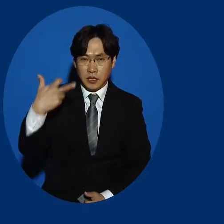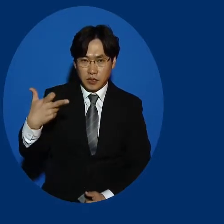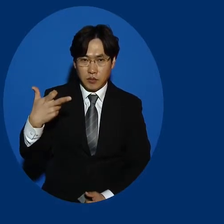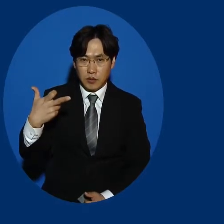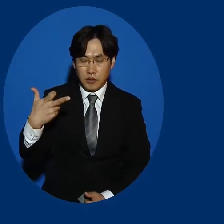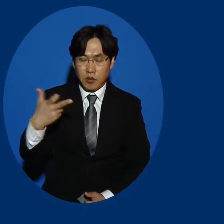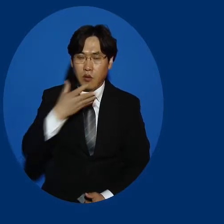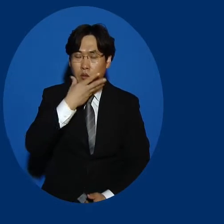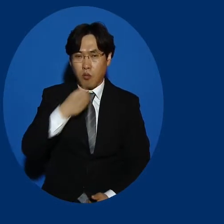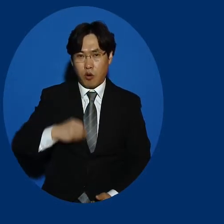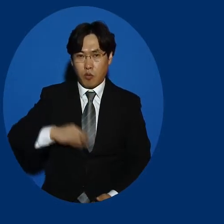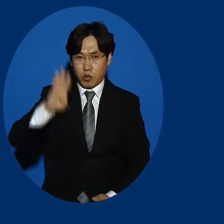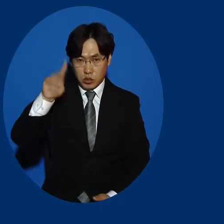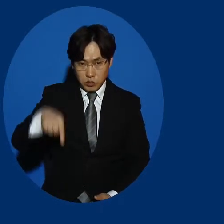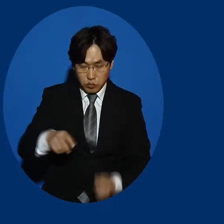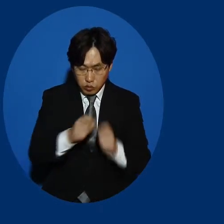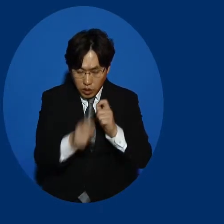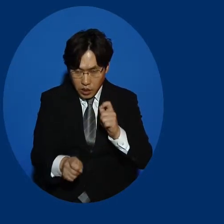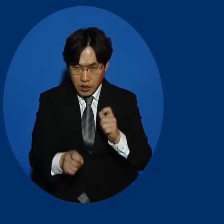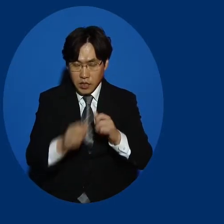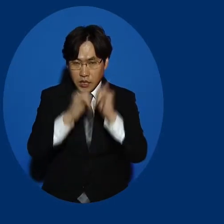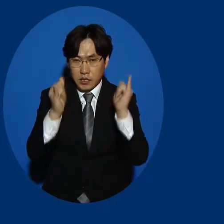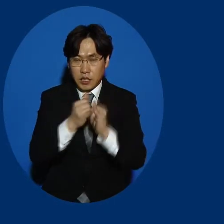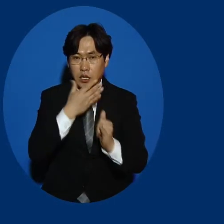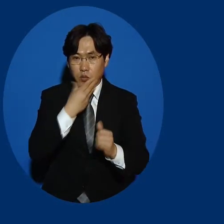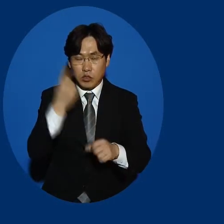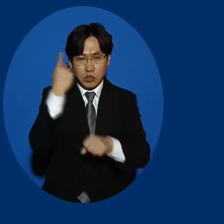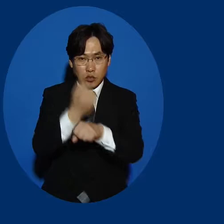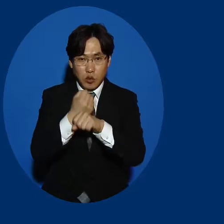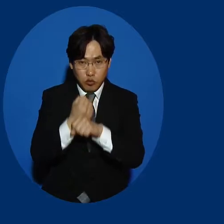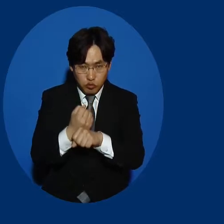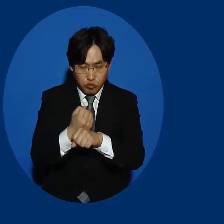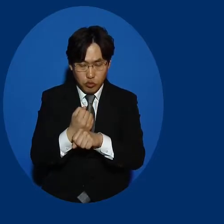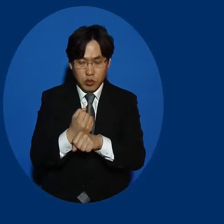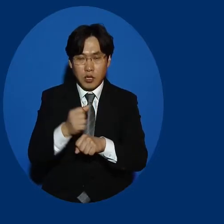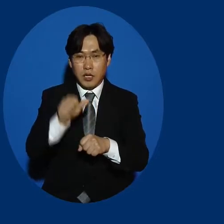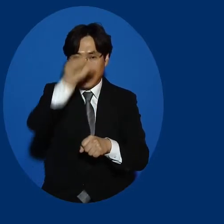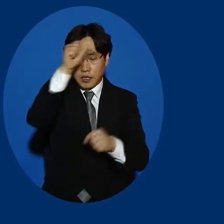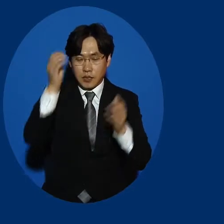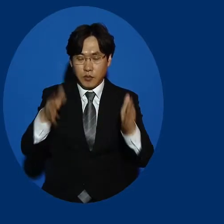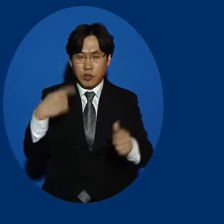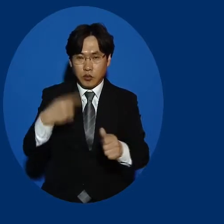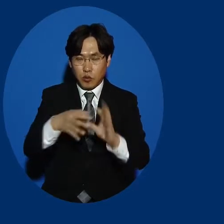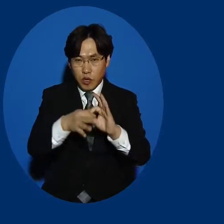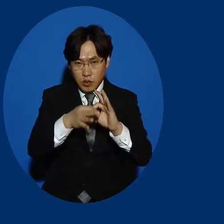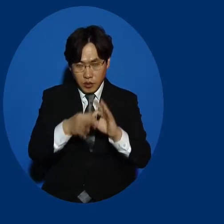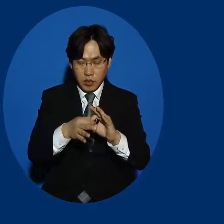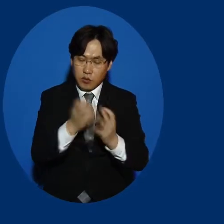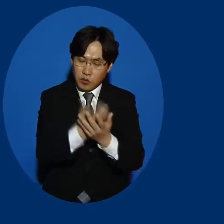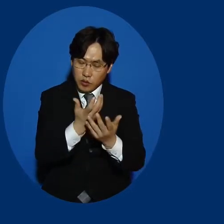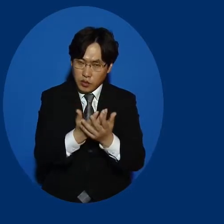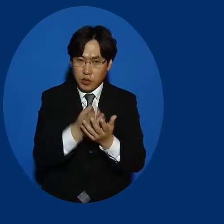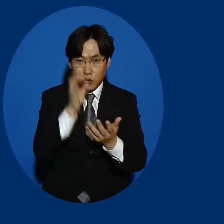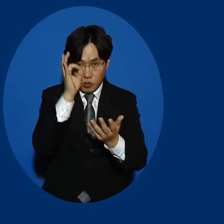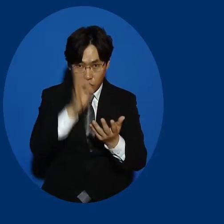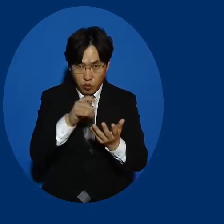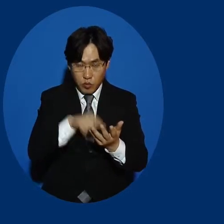2017년 보건복지부 산하 보건사회연구원의 장애인 실태조사 자료에 의하면